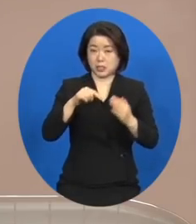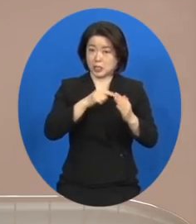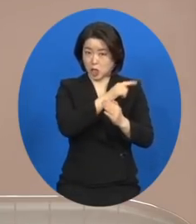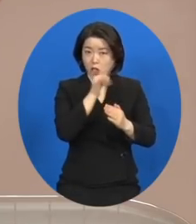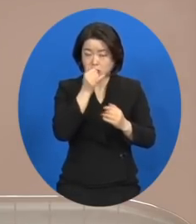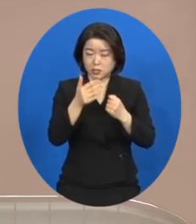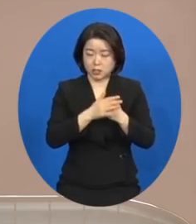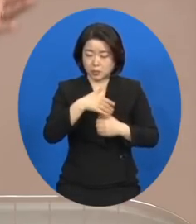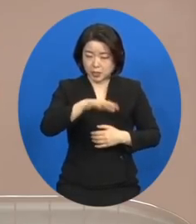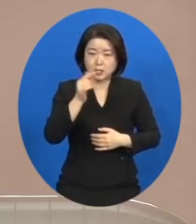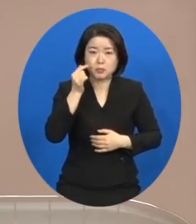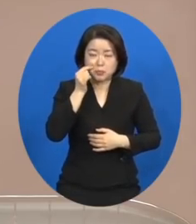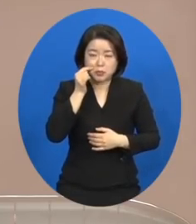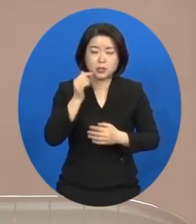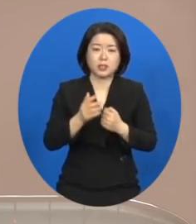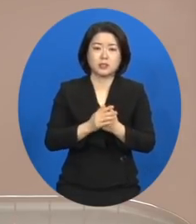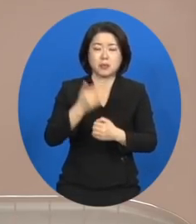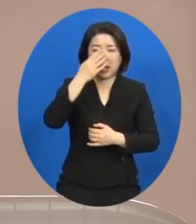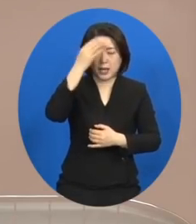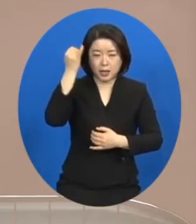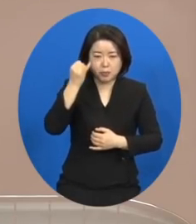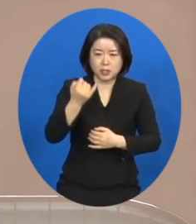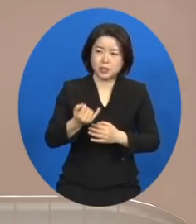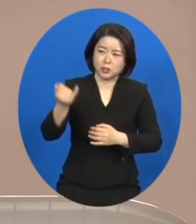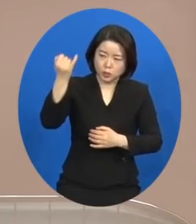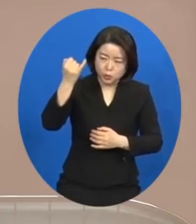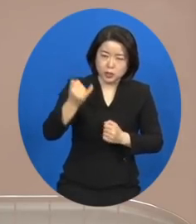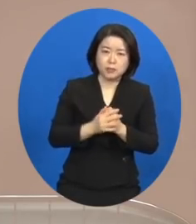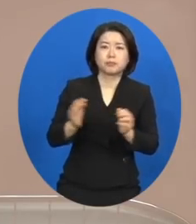할머님과 누님들과 뭐 이렇게 모이셨다고 해요.